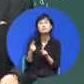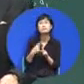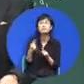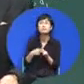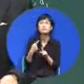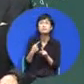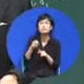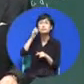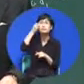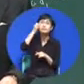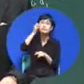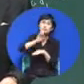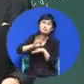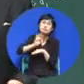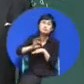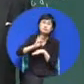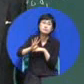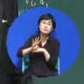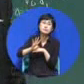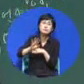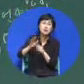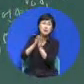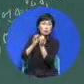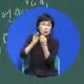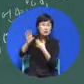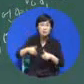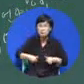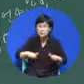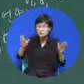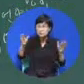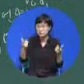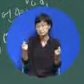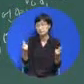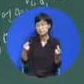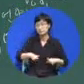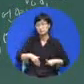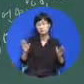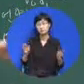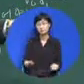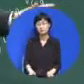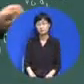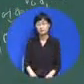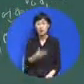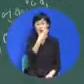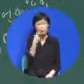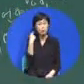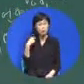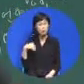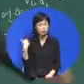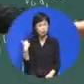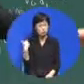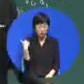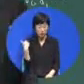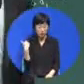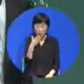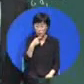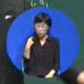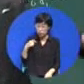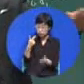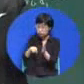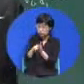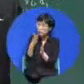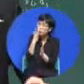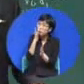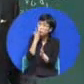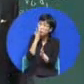하셔도 되잖아요. If we are just sitting here for no other reason, God does not have to give us the answers. 복음을 위해서 뭐 하는 게 아무 안 하는데 뭐